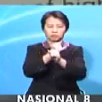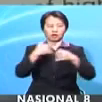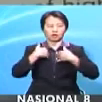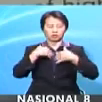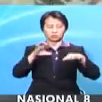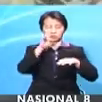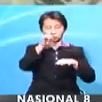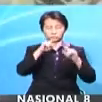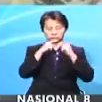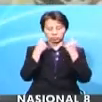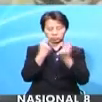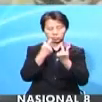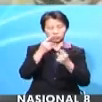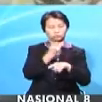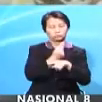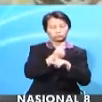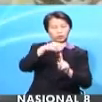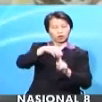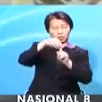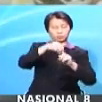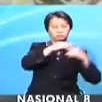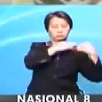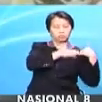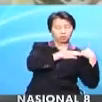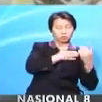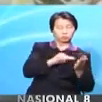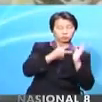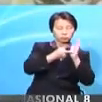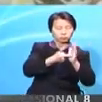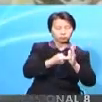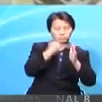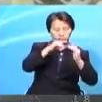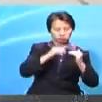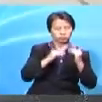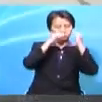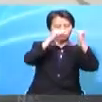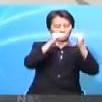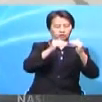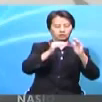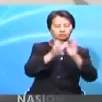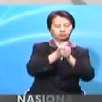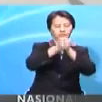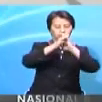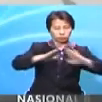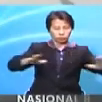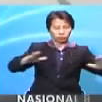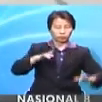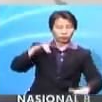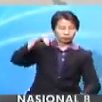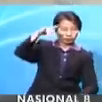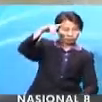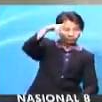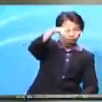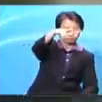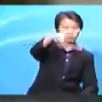satu pasukan petugas house Bertanggung jawabkan langkah mempertingkat tahap Keselamatan Penerbangan